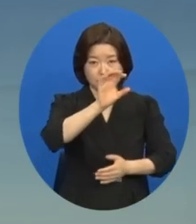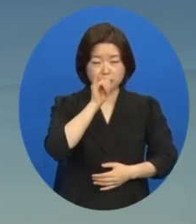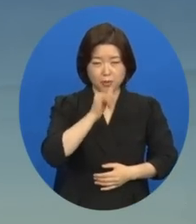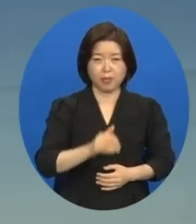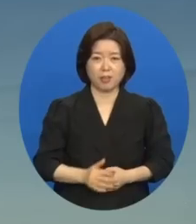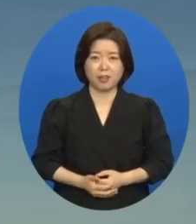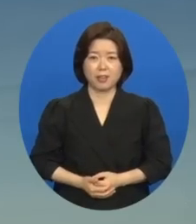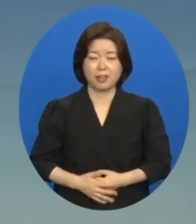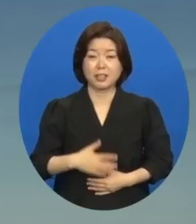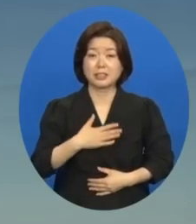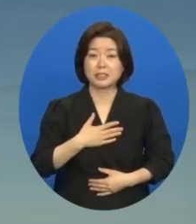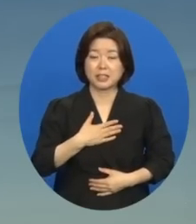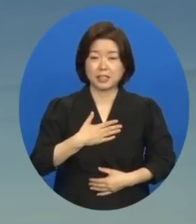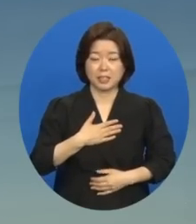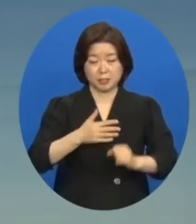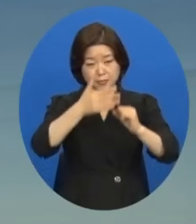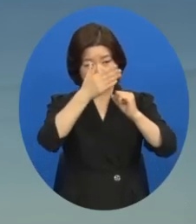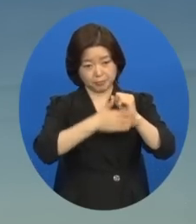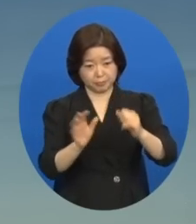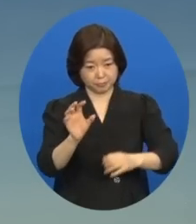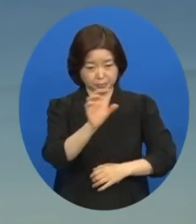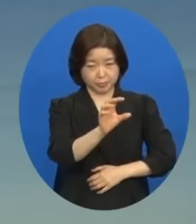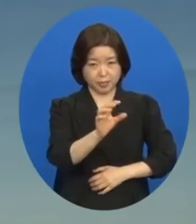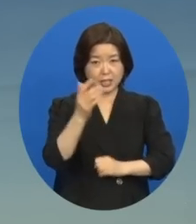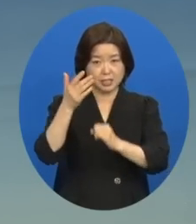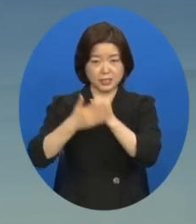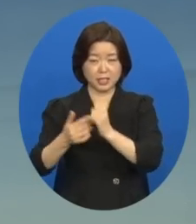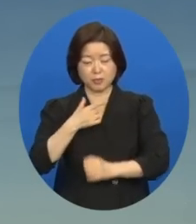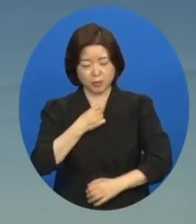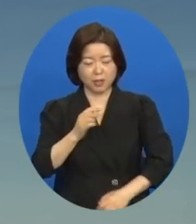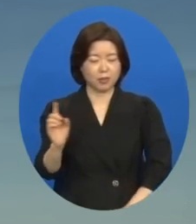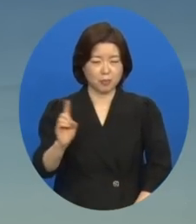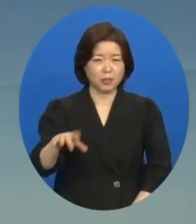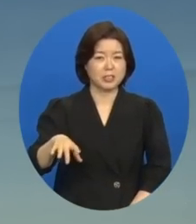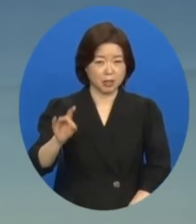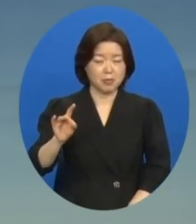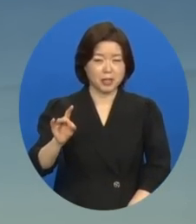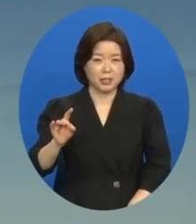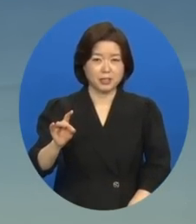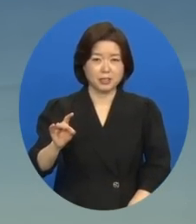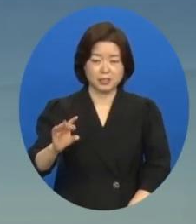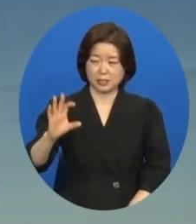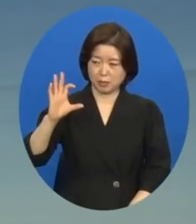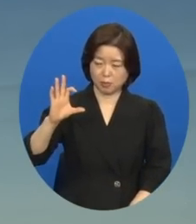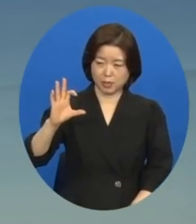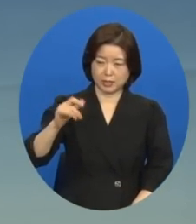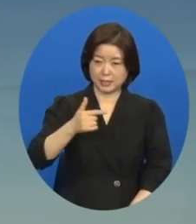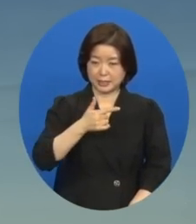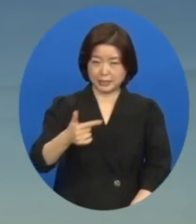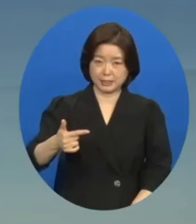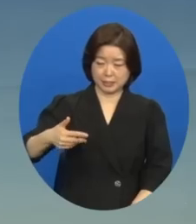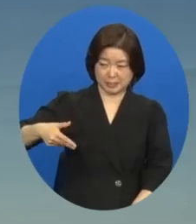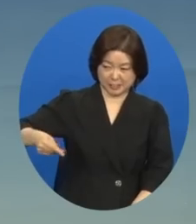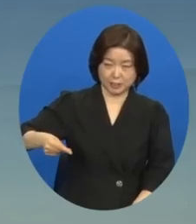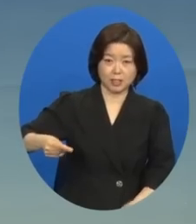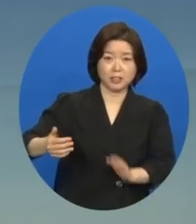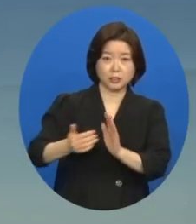사실 제가 프로필 사진에 집어넣고 싶었던 사진은 화장실에서 큰일을 마치고